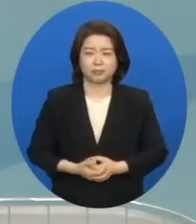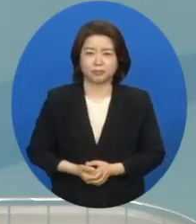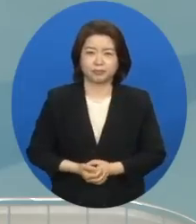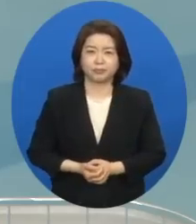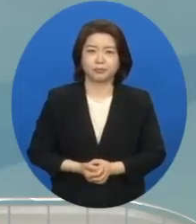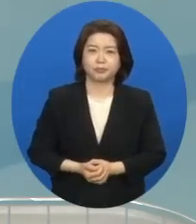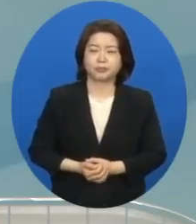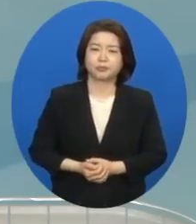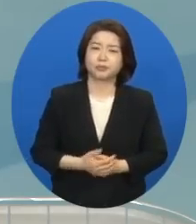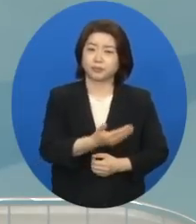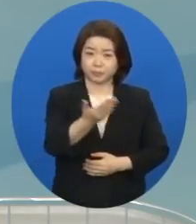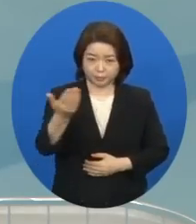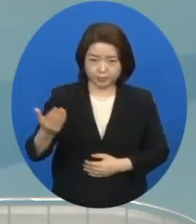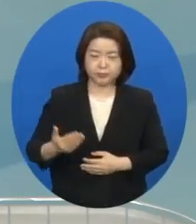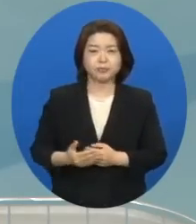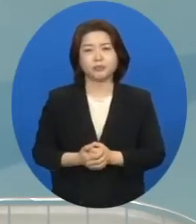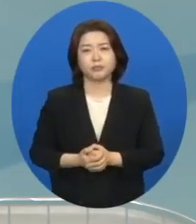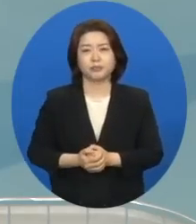여러분